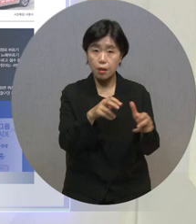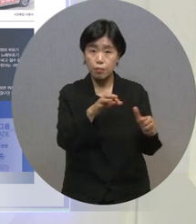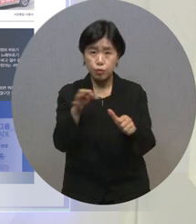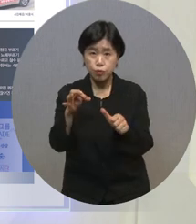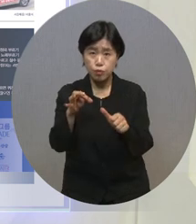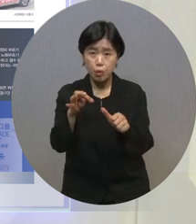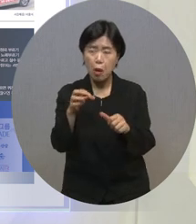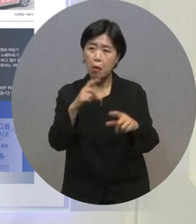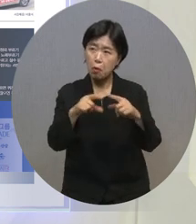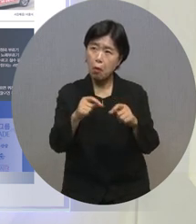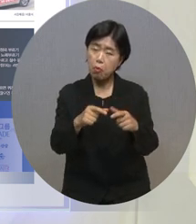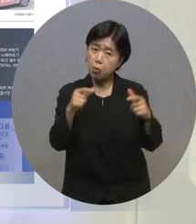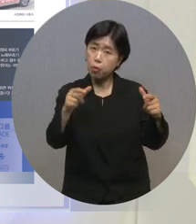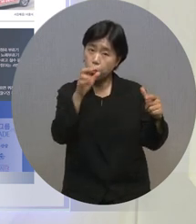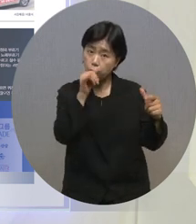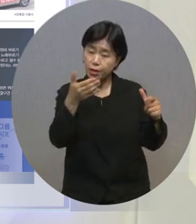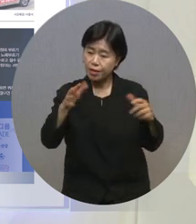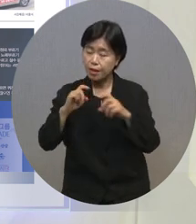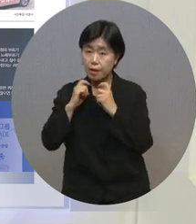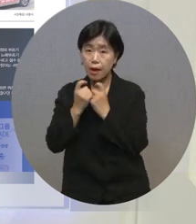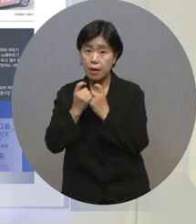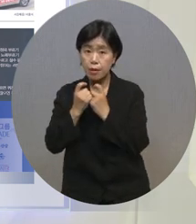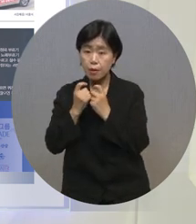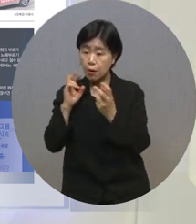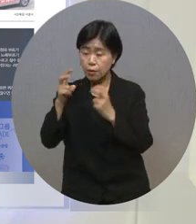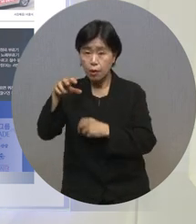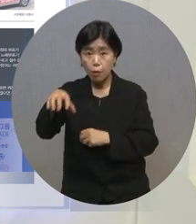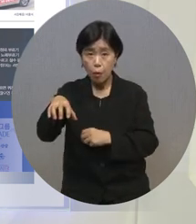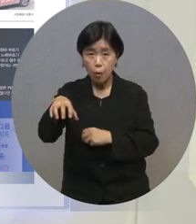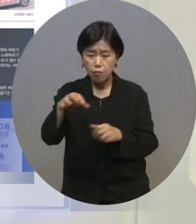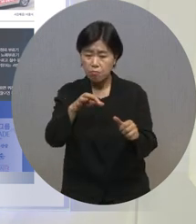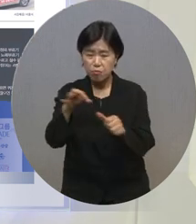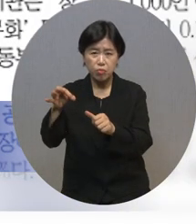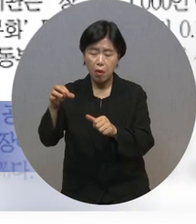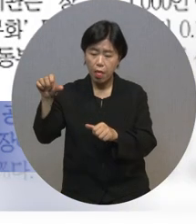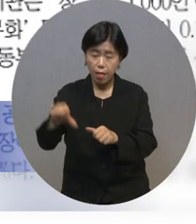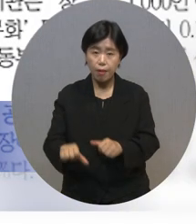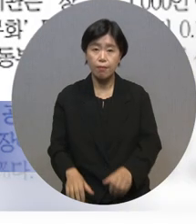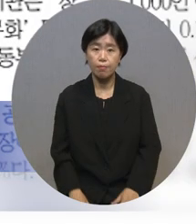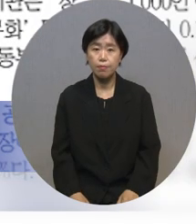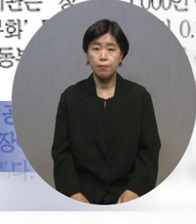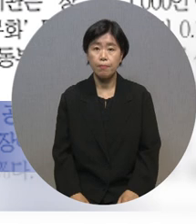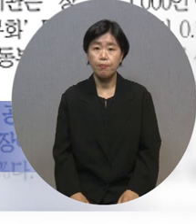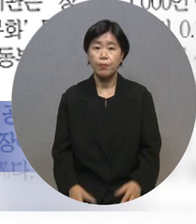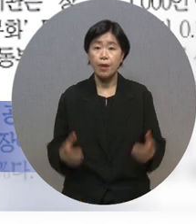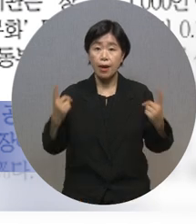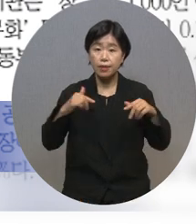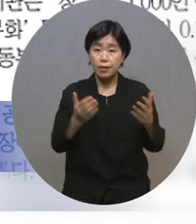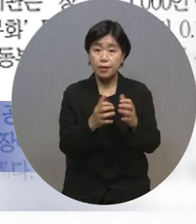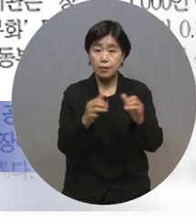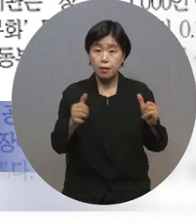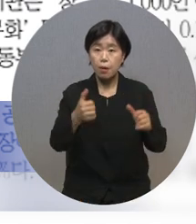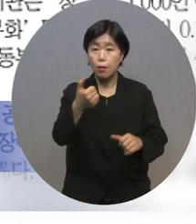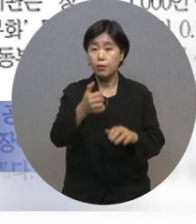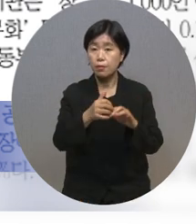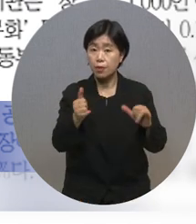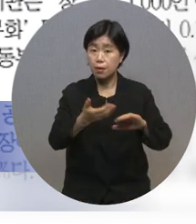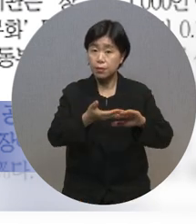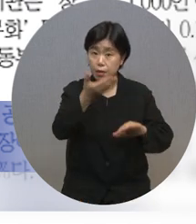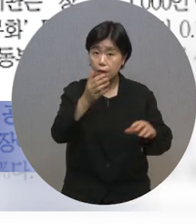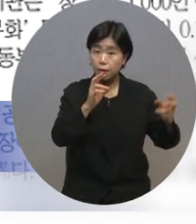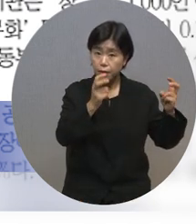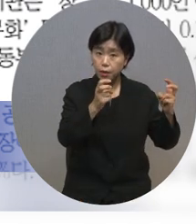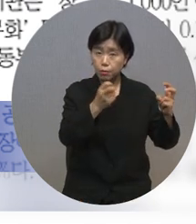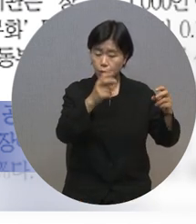소폭 증가했으나 민간부문 장애인 고용률은 하락했습니다 상식을 로자 50인 이상의 사업체와